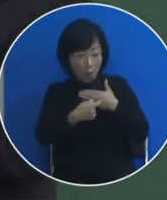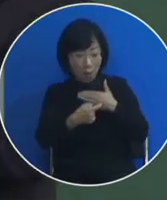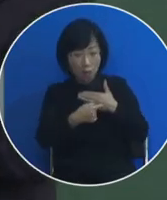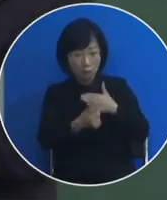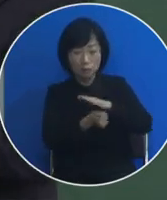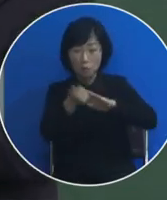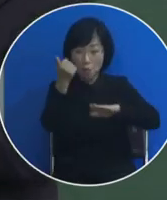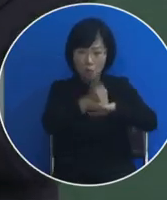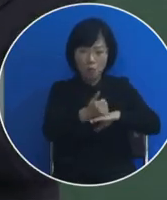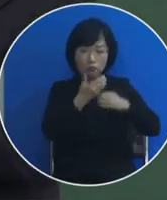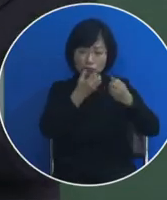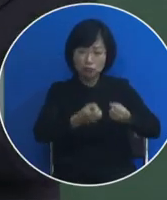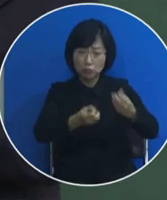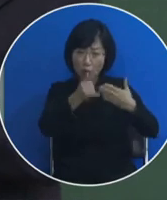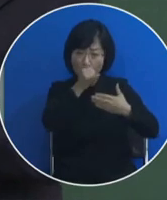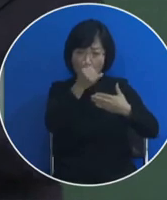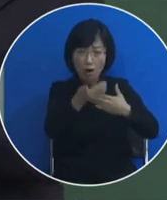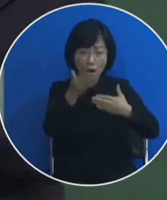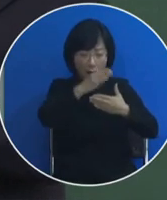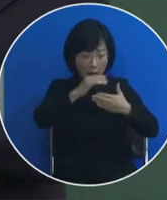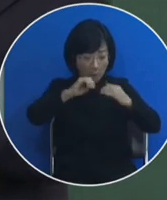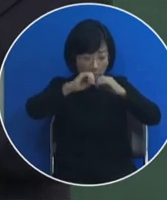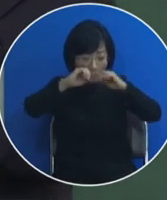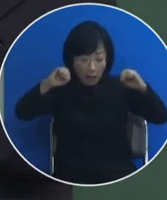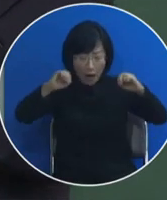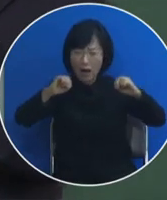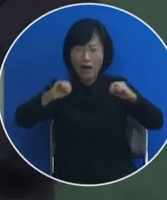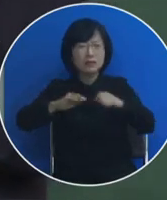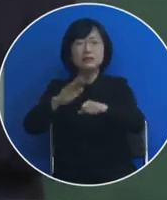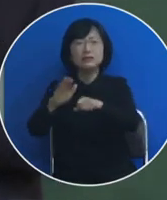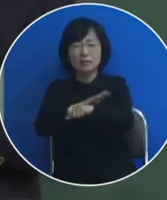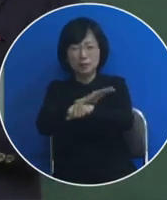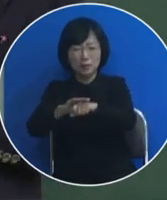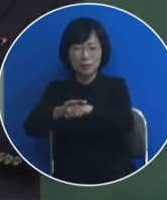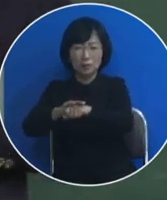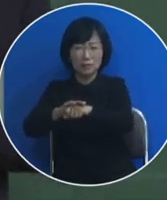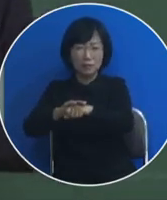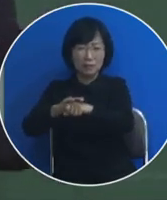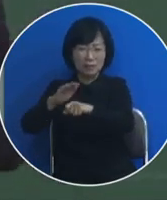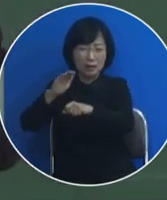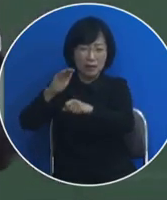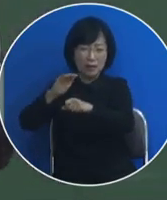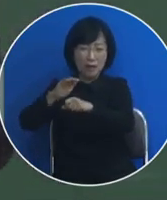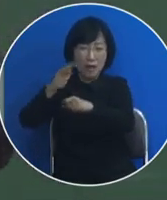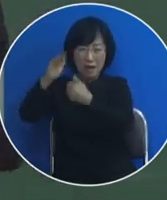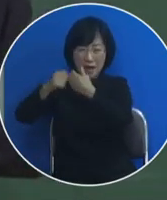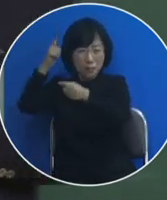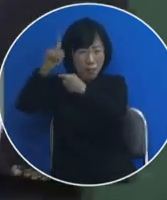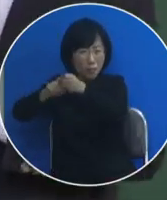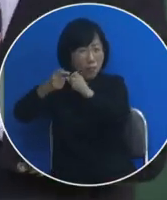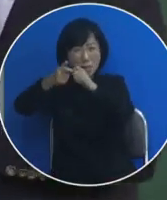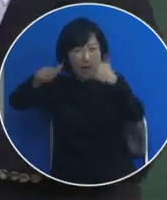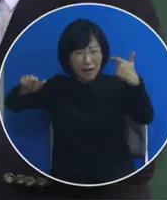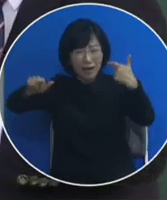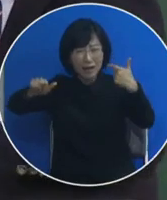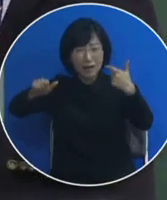틀린데 자꾸 잡힌다. Even though we're people who receive the tremendous blessing, we keep on being caught up in the incorrect things. 그렇잖아요. Isn't that so?